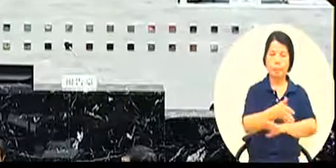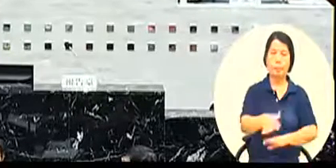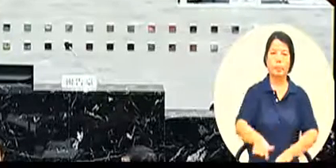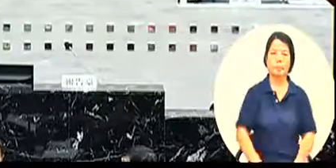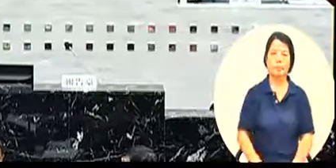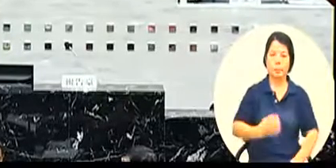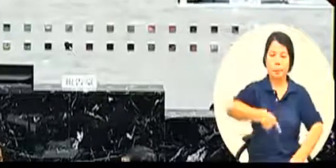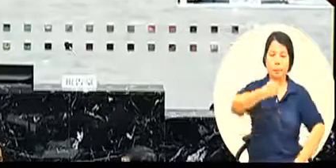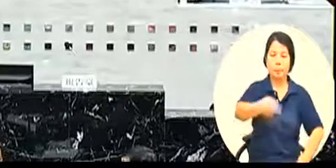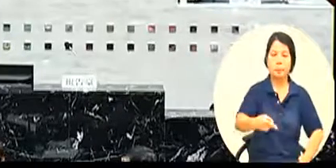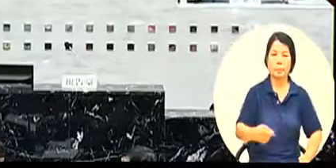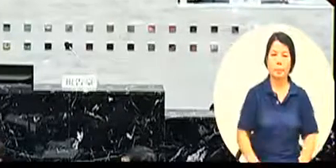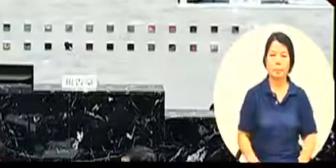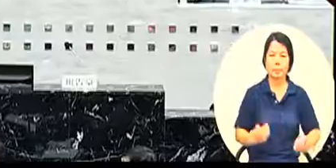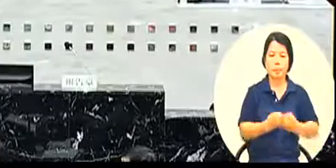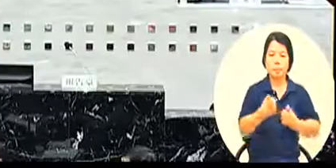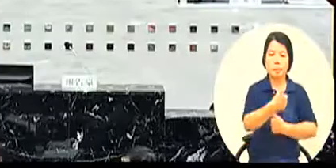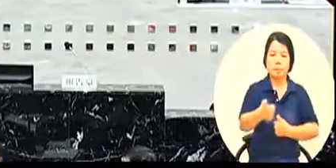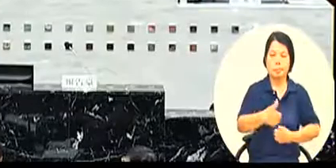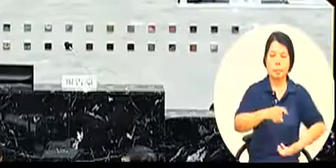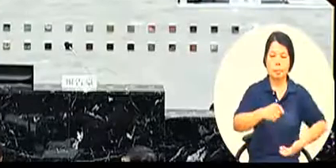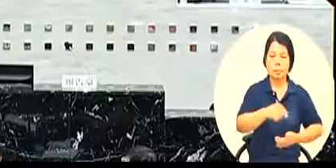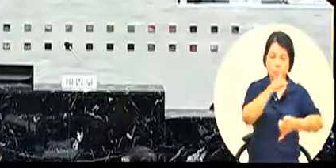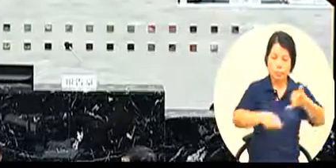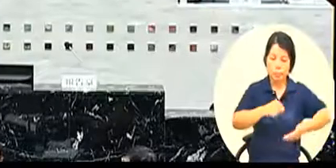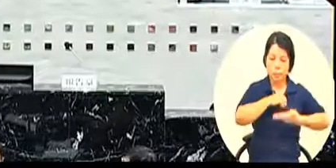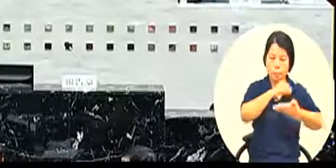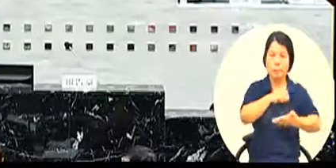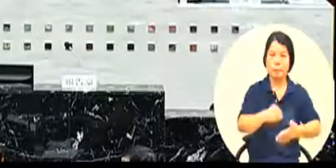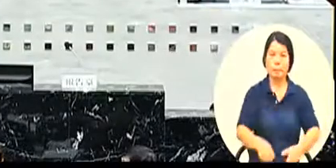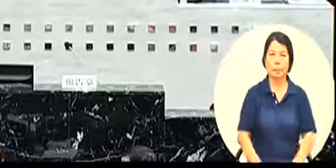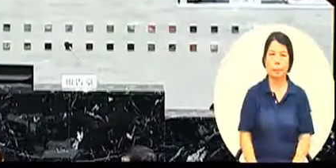接下来是议员的提案。